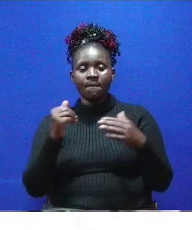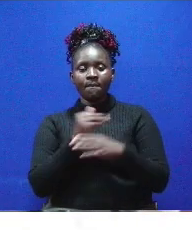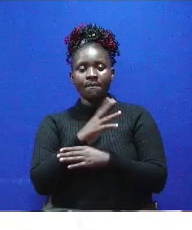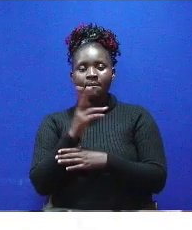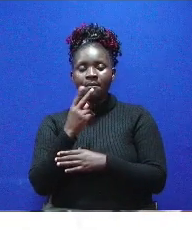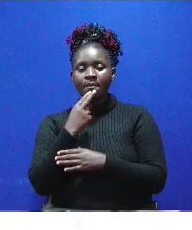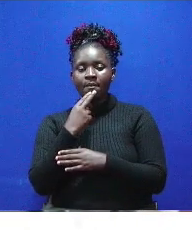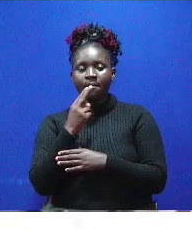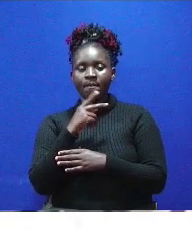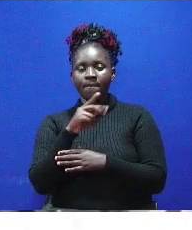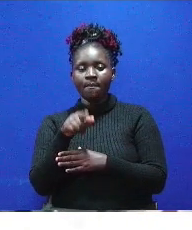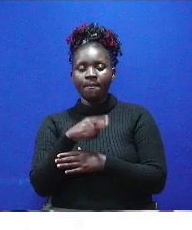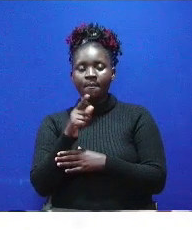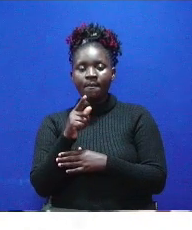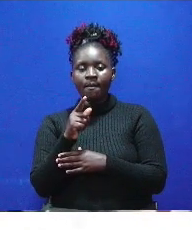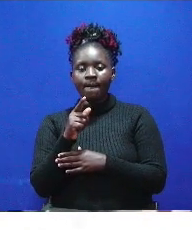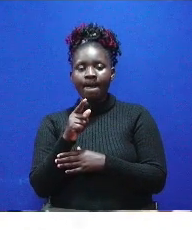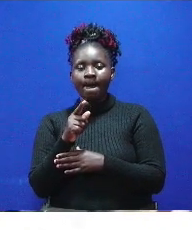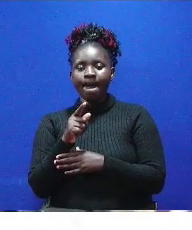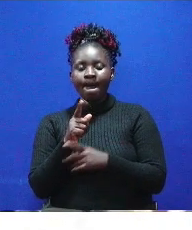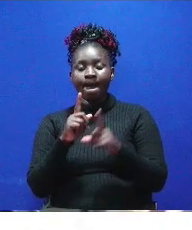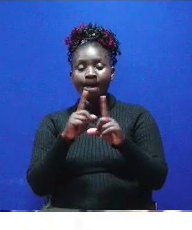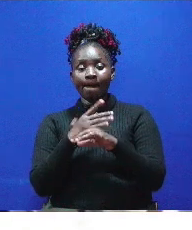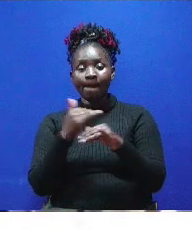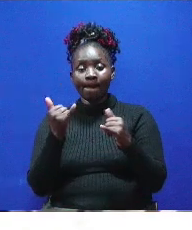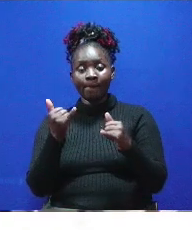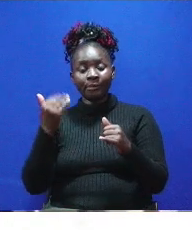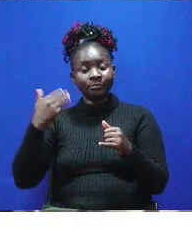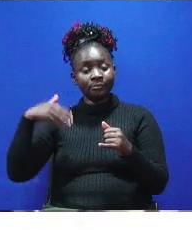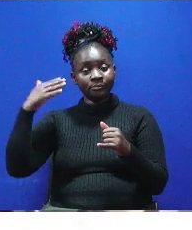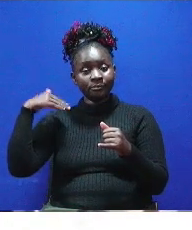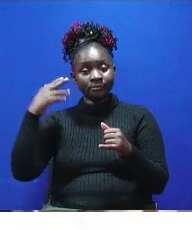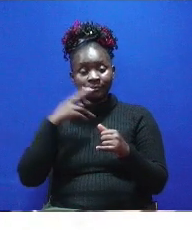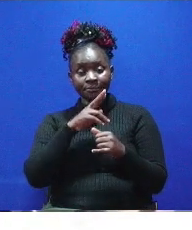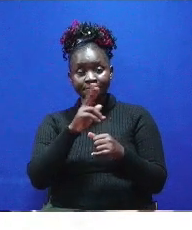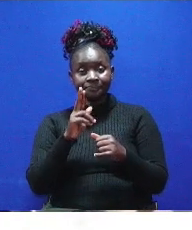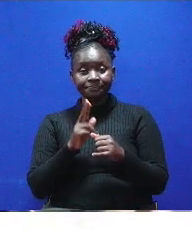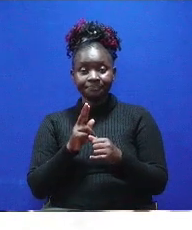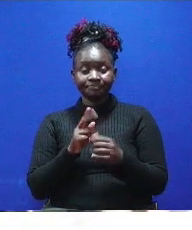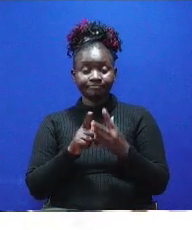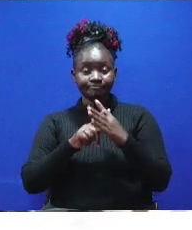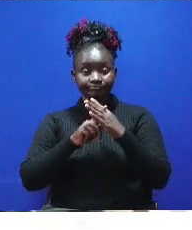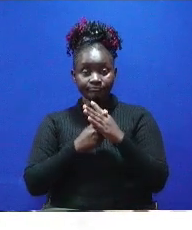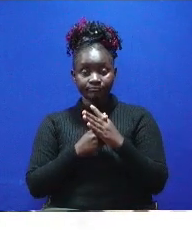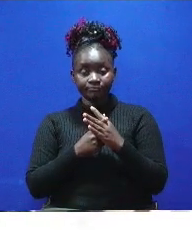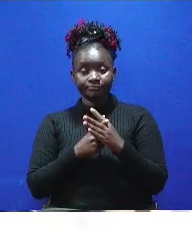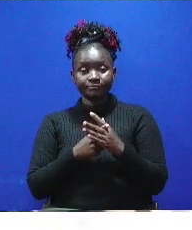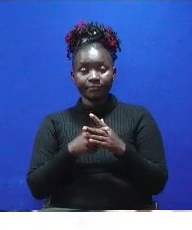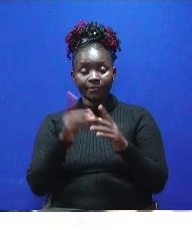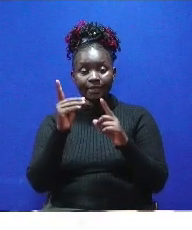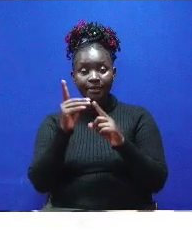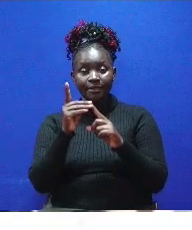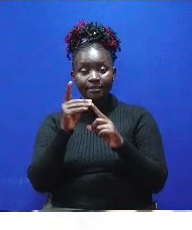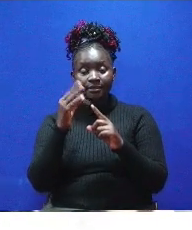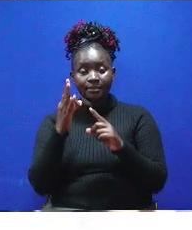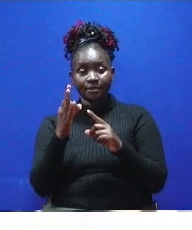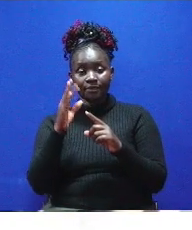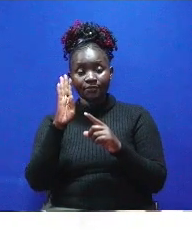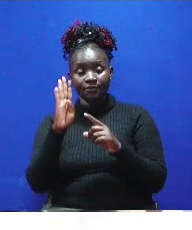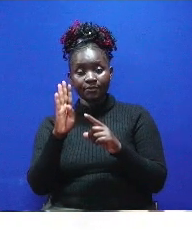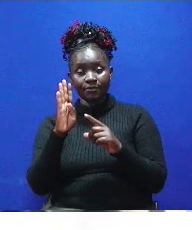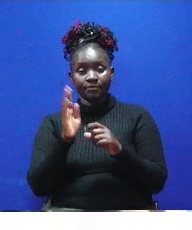1200 katika hii siku ya leo. Lakini hapo awali tumepanda, tulianza tarehe 3-4, na hata